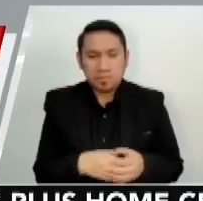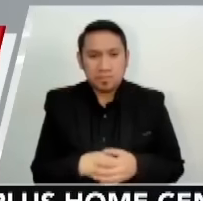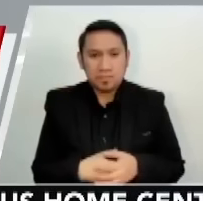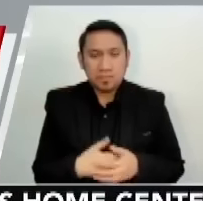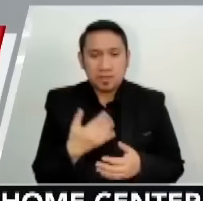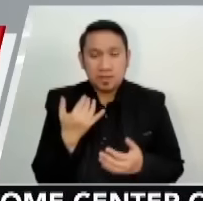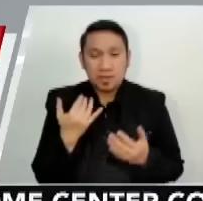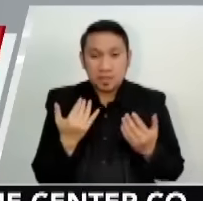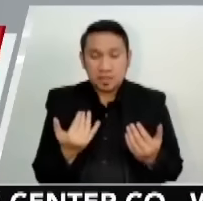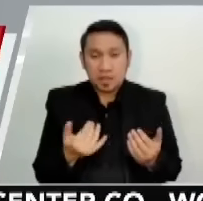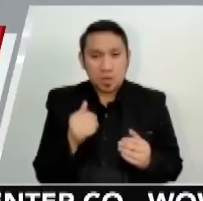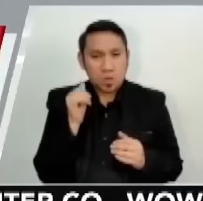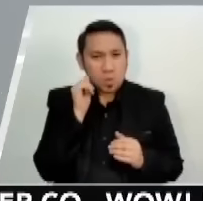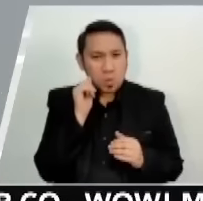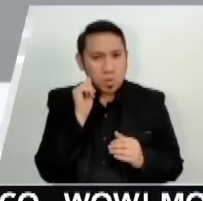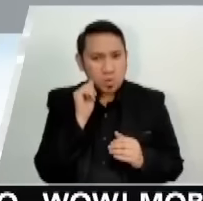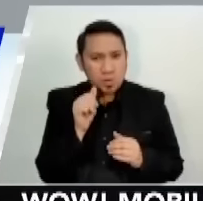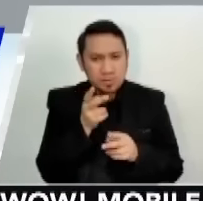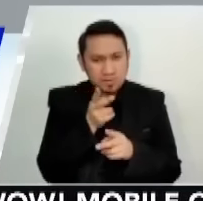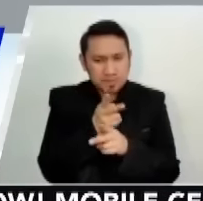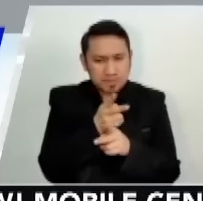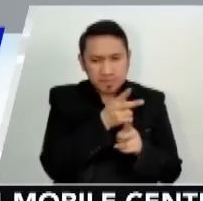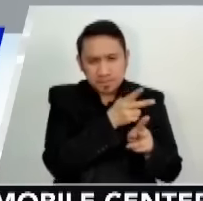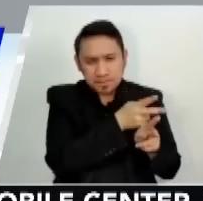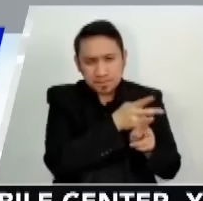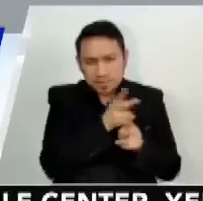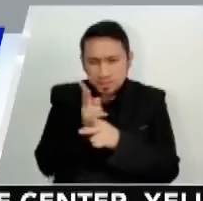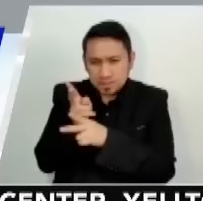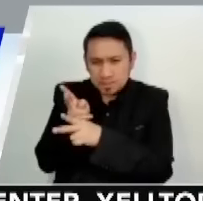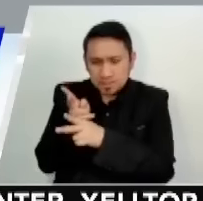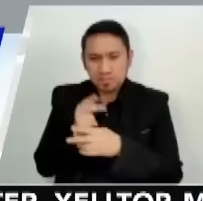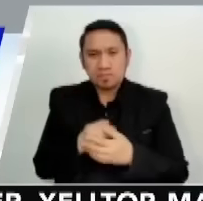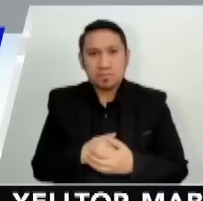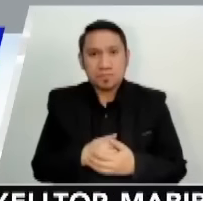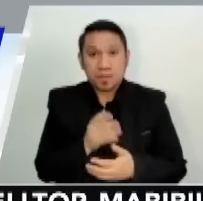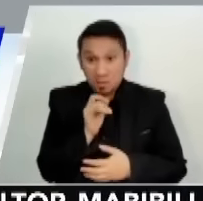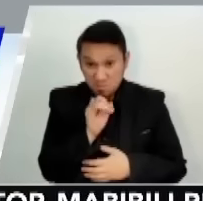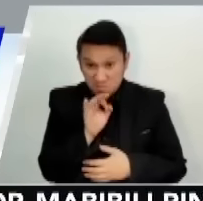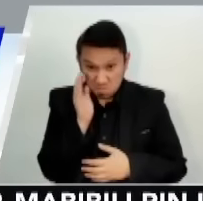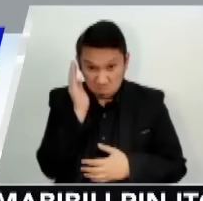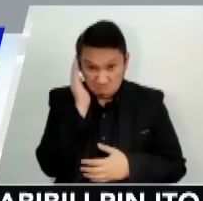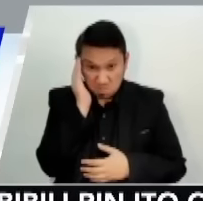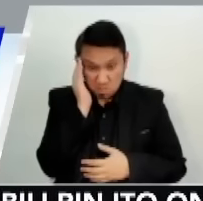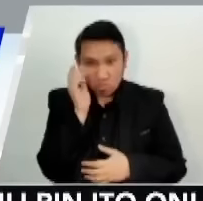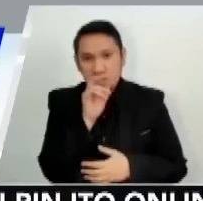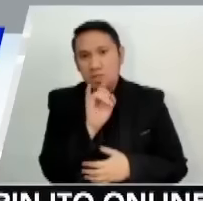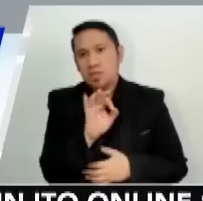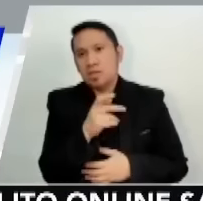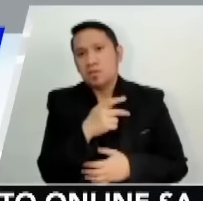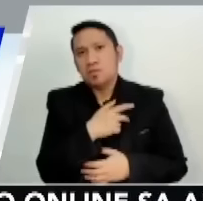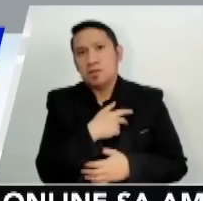palagi sa mga katabi natin. So pag alam natin na may bumundol sa atin